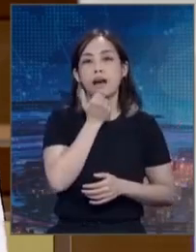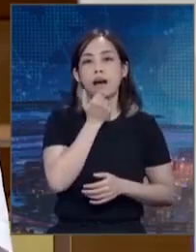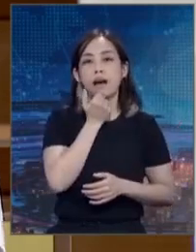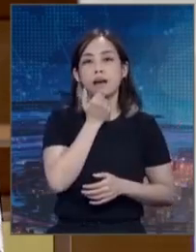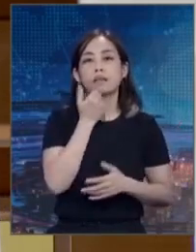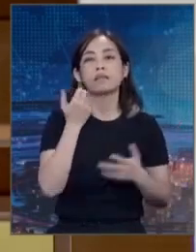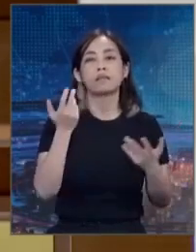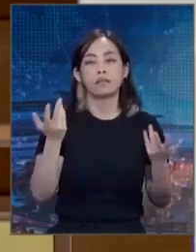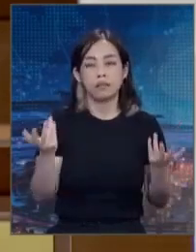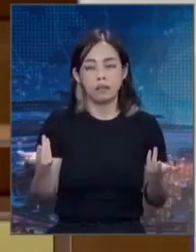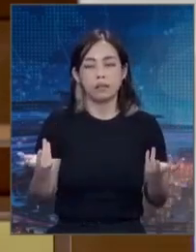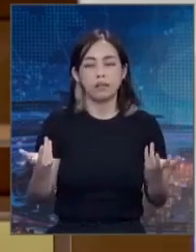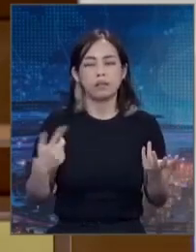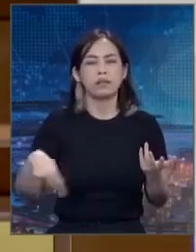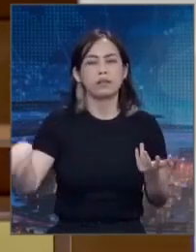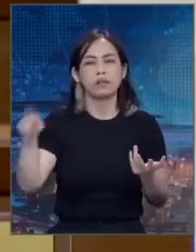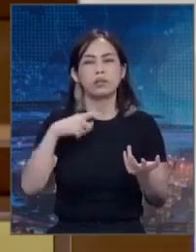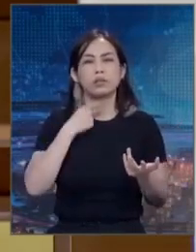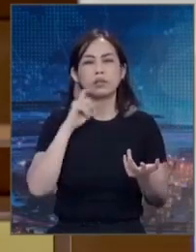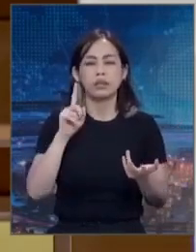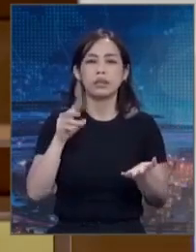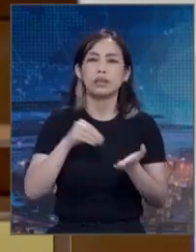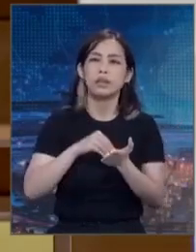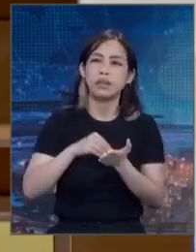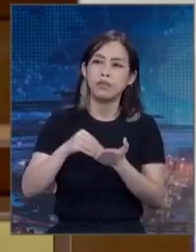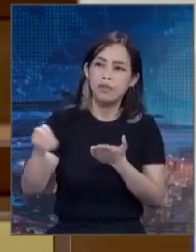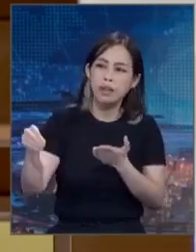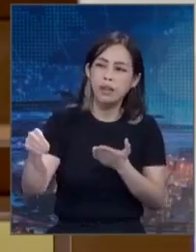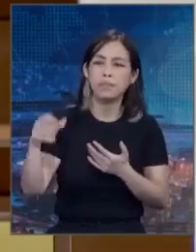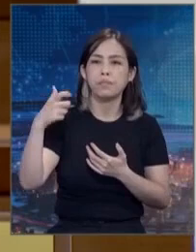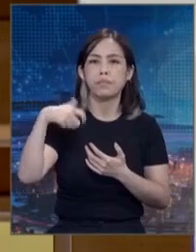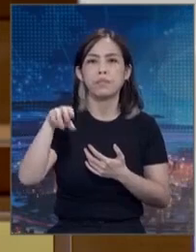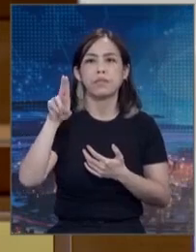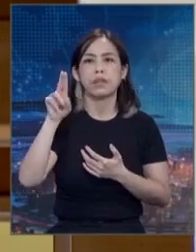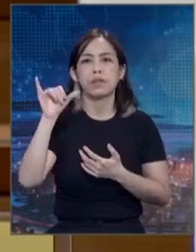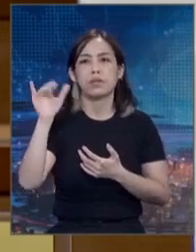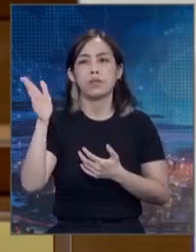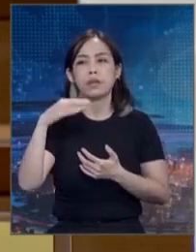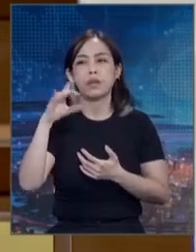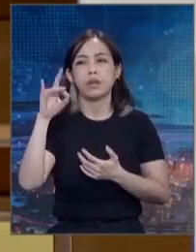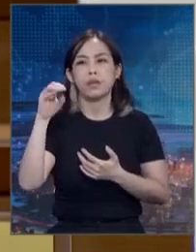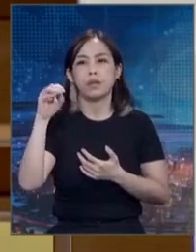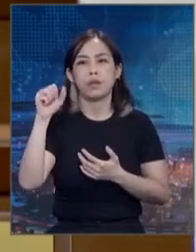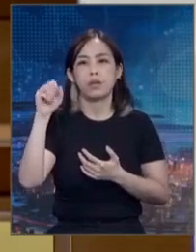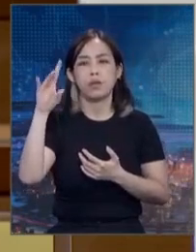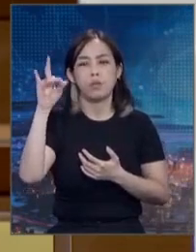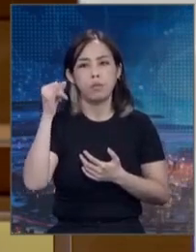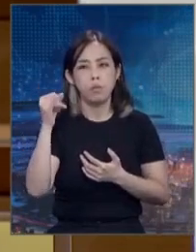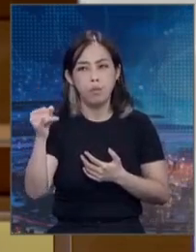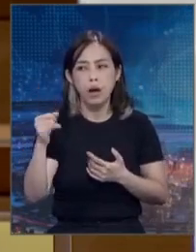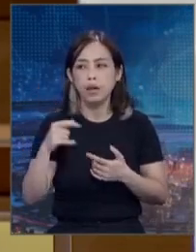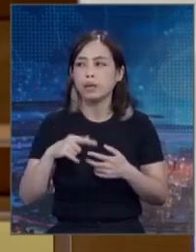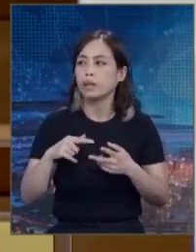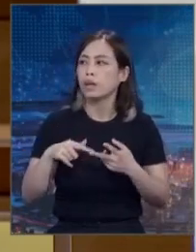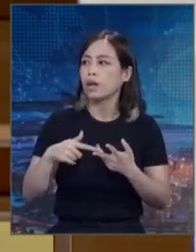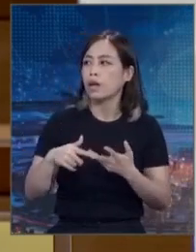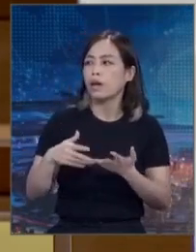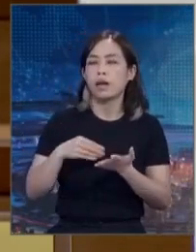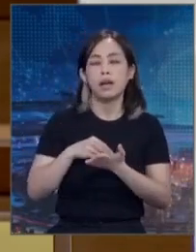đấy càng bị trói cả cái quy hoạch, chi phí gói của quy hoạch, chi phí làm quy hoạch, chi phí để